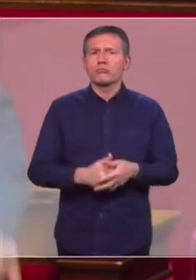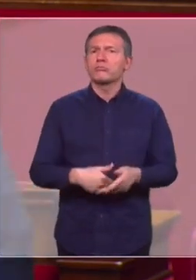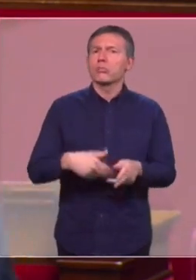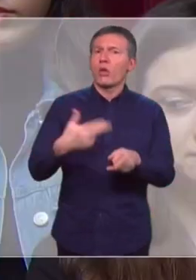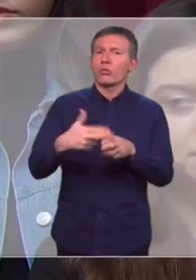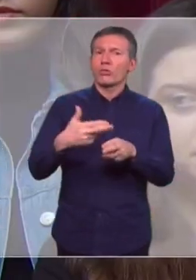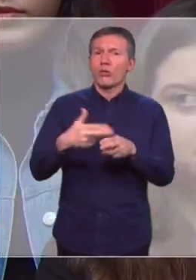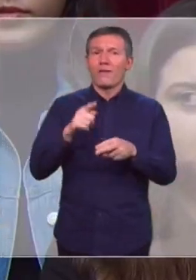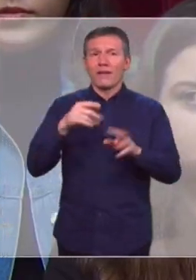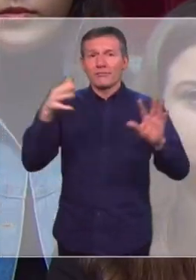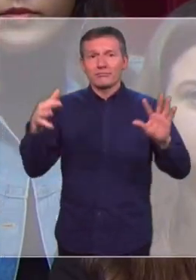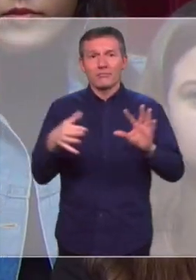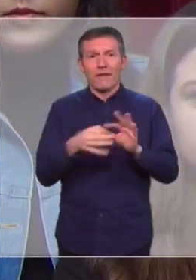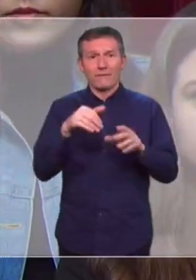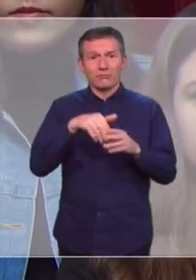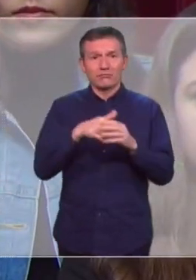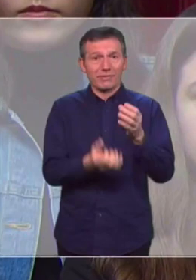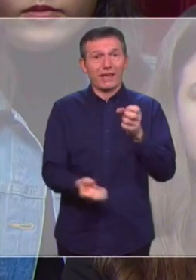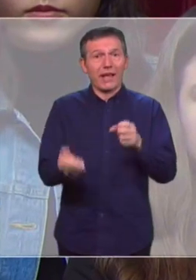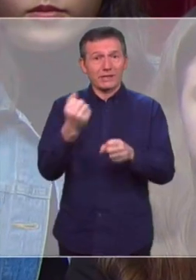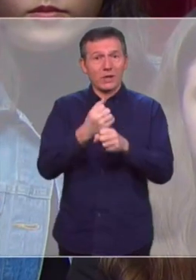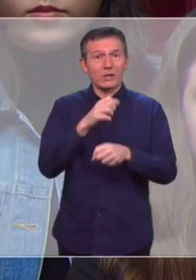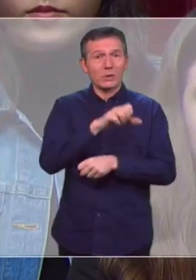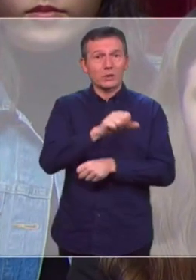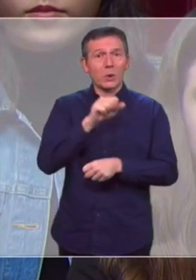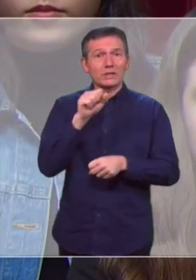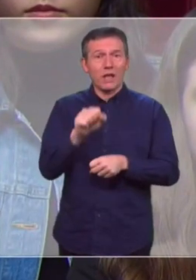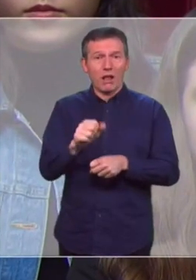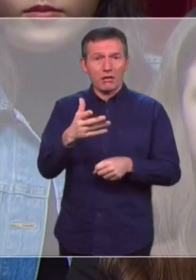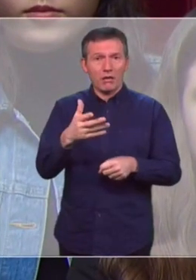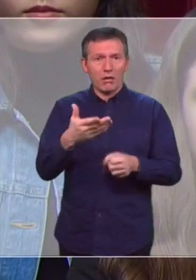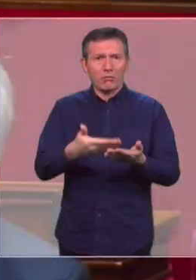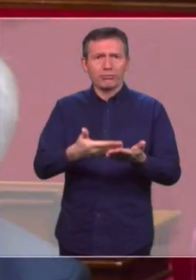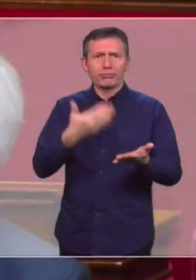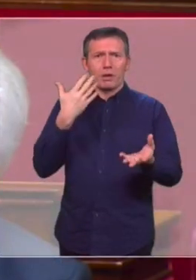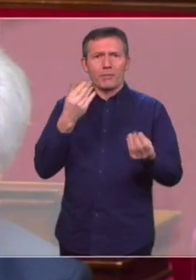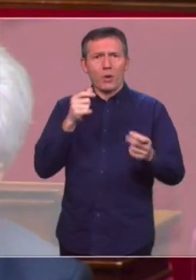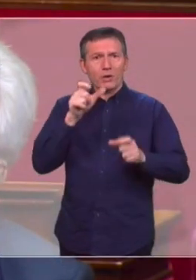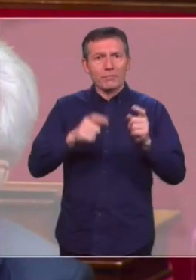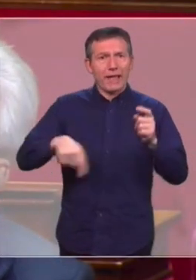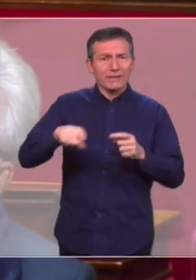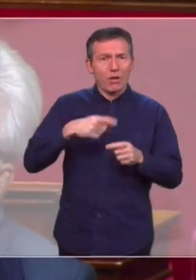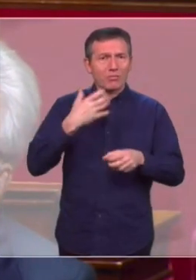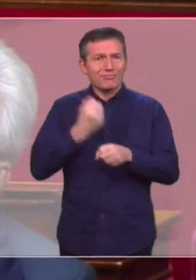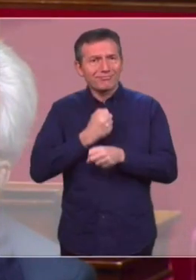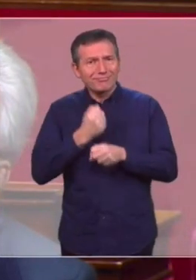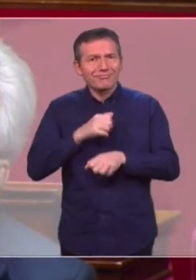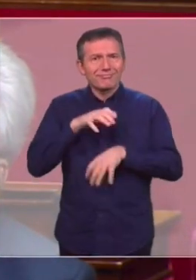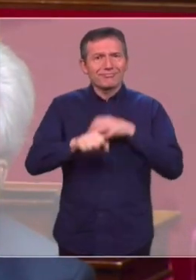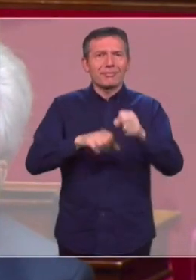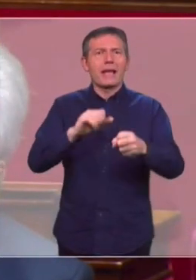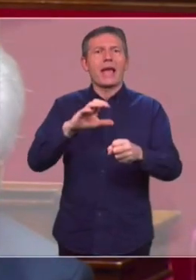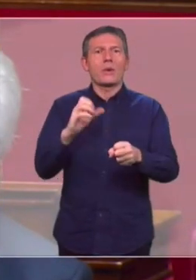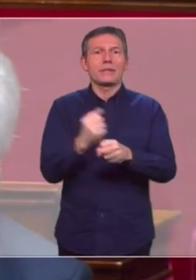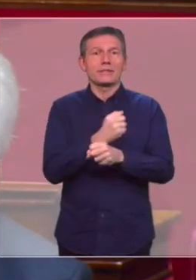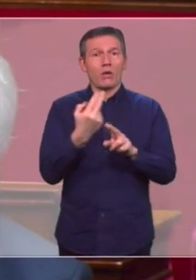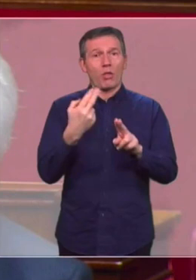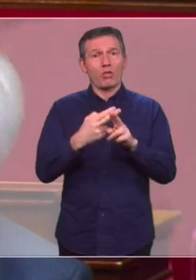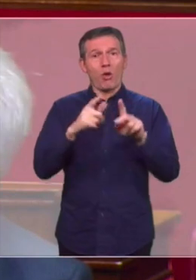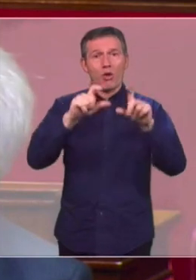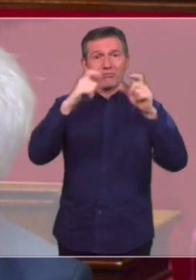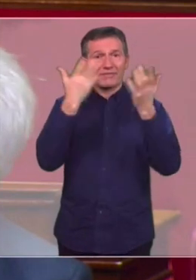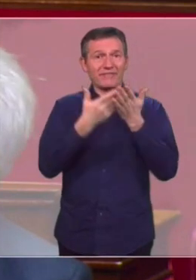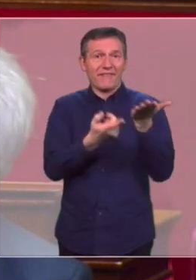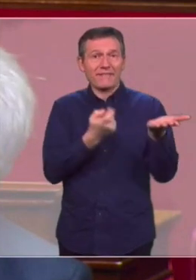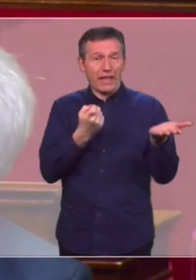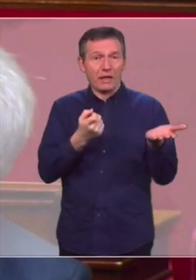Son nom est attaché à la création de la sécurité sociale parmi les nombreux artisans de cette conquête. Son nom est attaché au droit à la retraite,